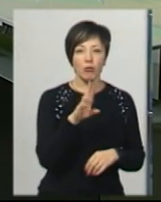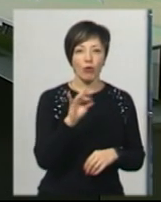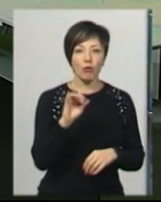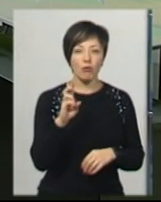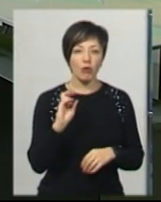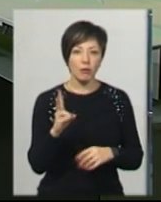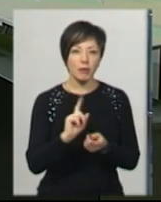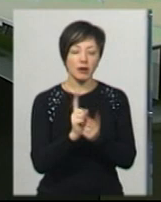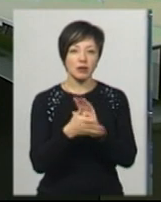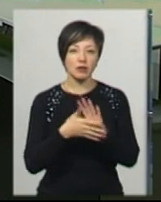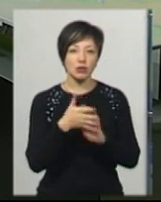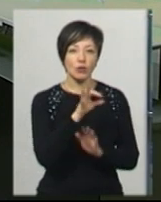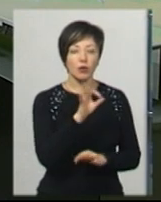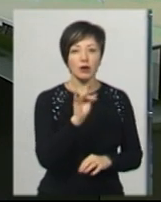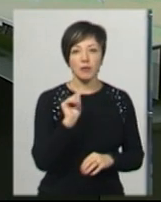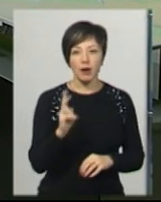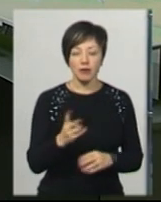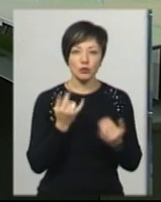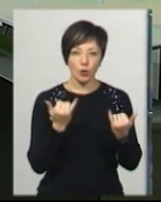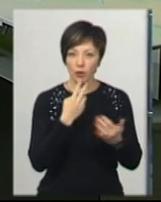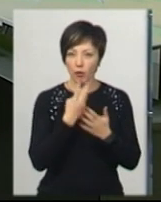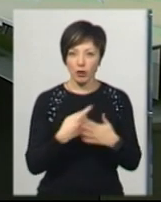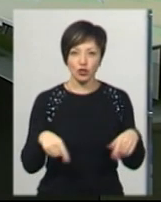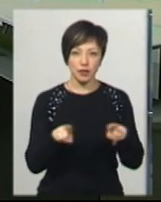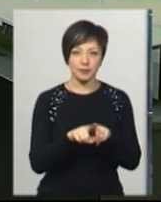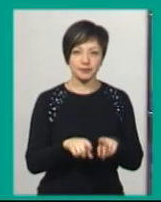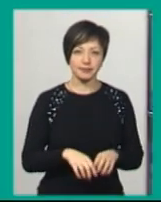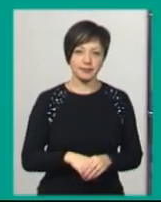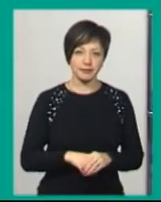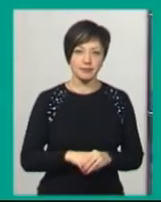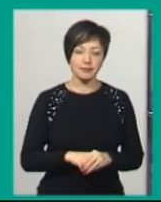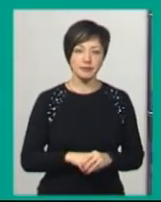жестову мову перекладає Ольга Рибак. Сьогодні в випуску ви побачите.